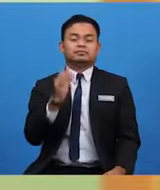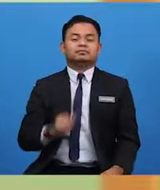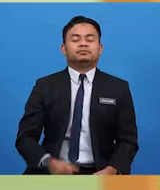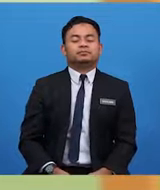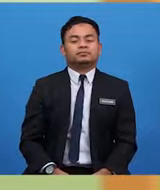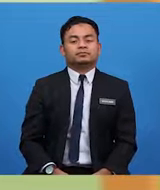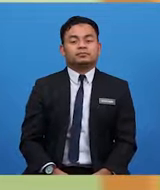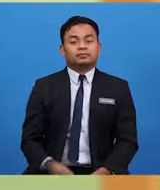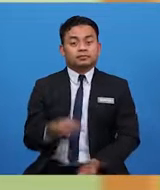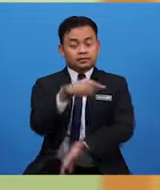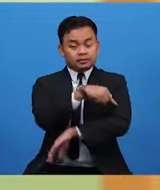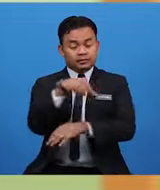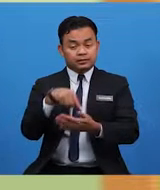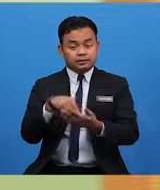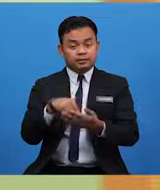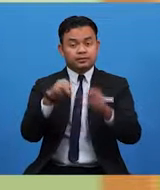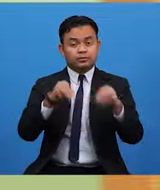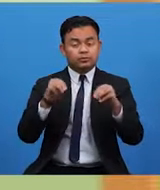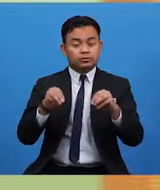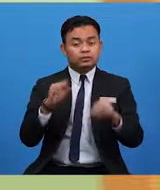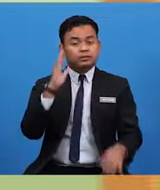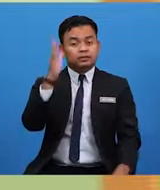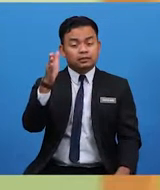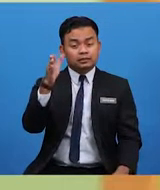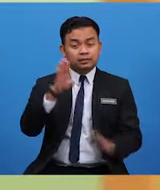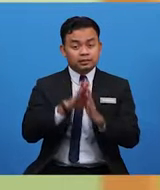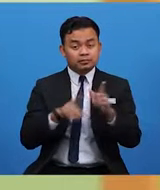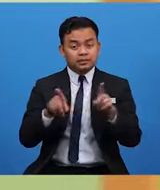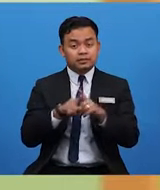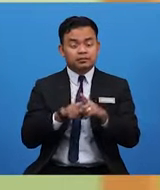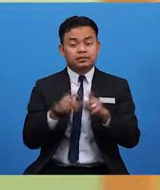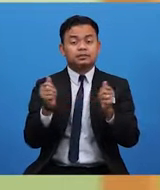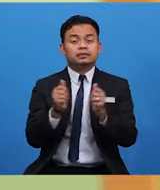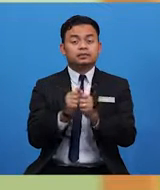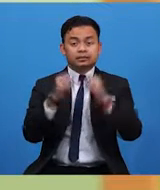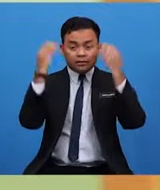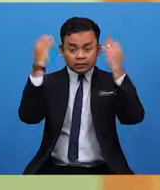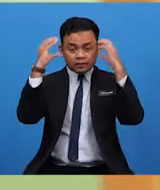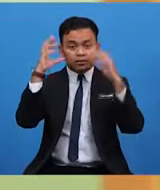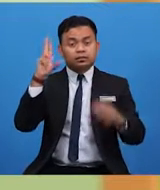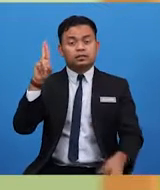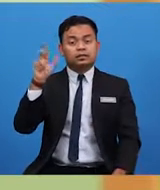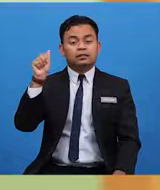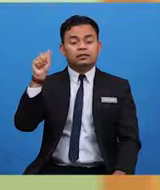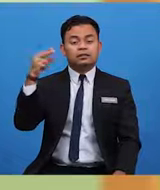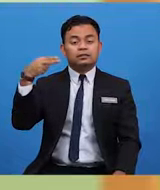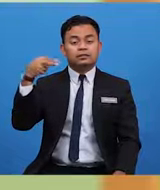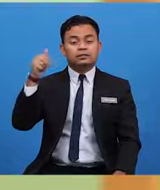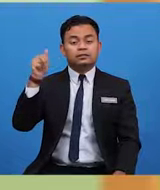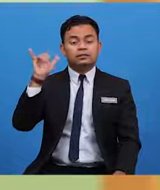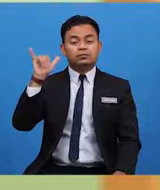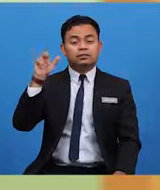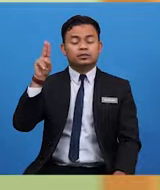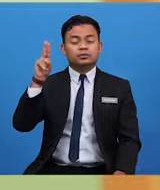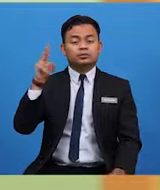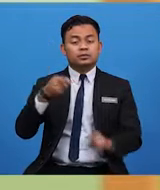pada hari ini murid-murid akan bersama dengan saya chegou Rahayu dari Escape UC aja ya ping